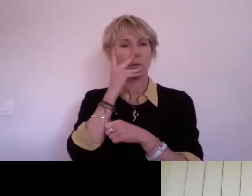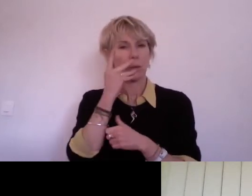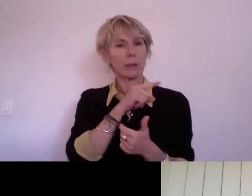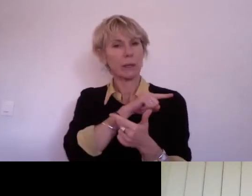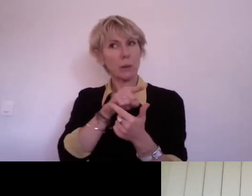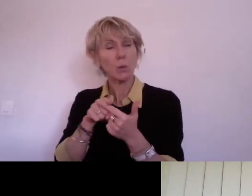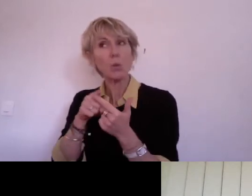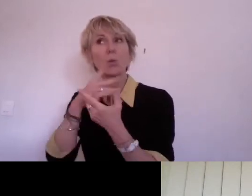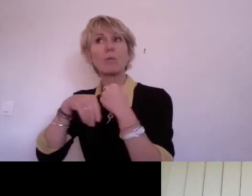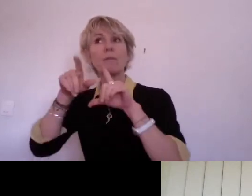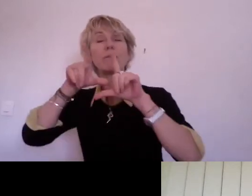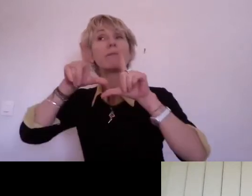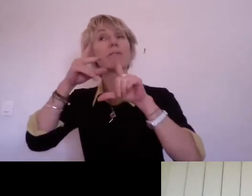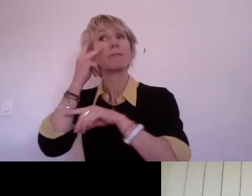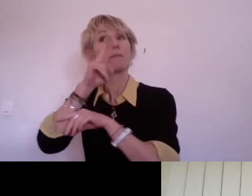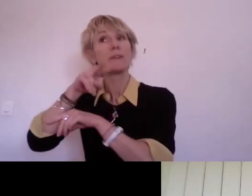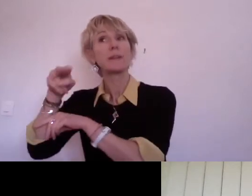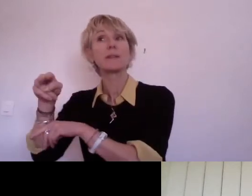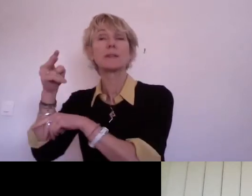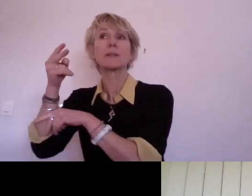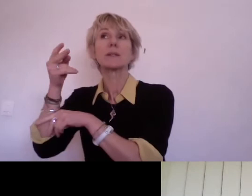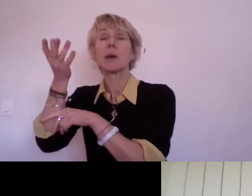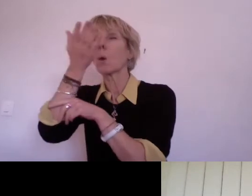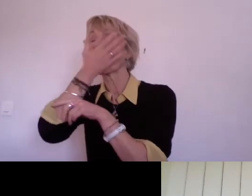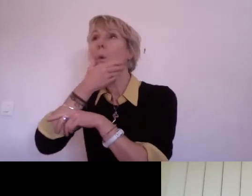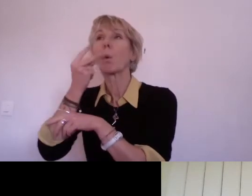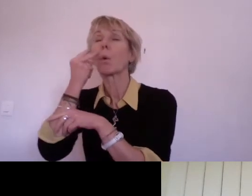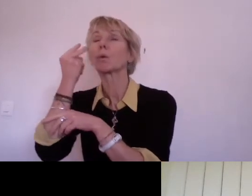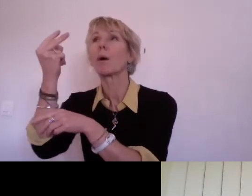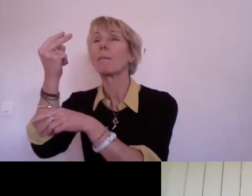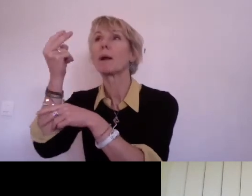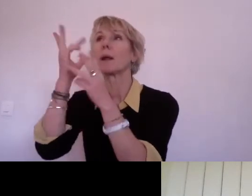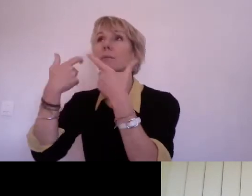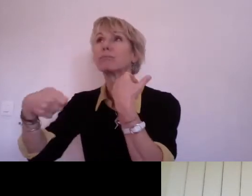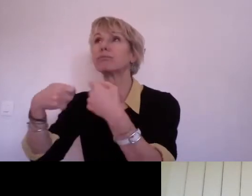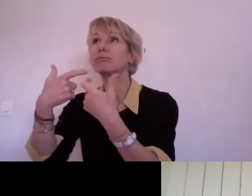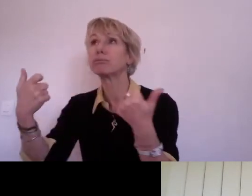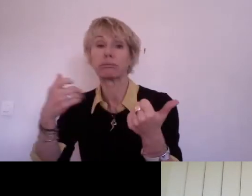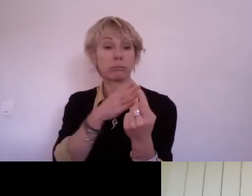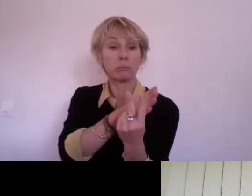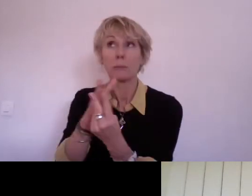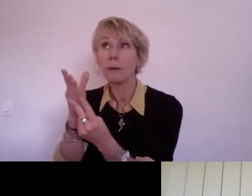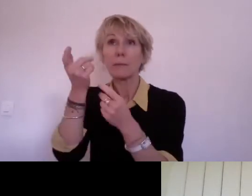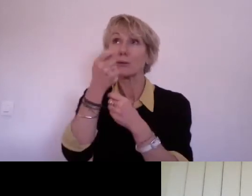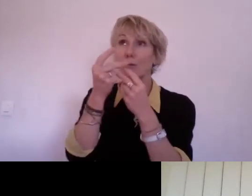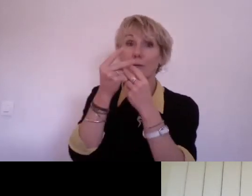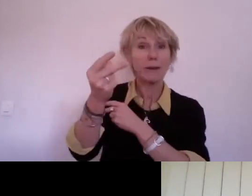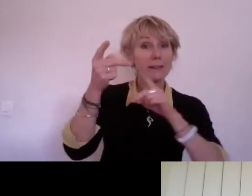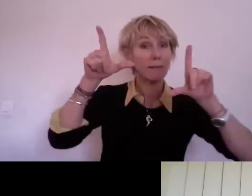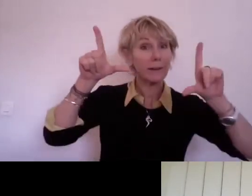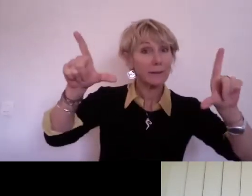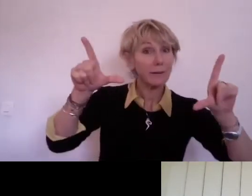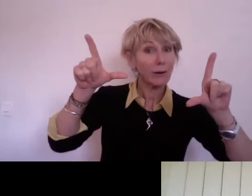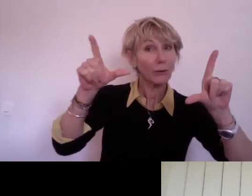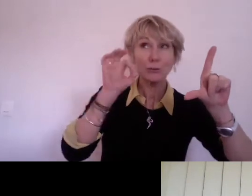contemplé, il y a la magie de l'œuvre évidemment qui opère, il y a ce face-à-face avec l'œuvre, donc il y a la